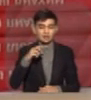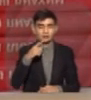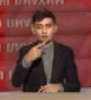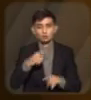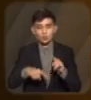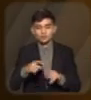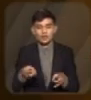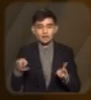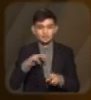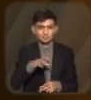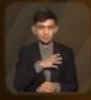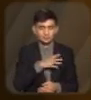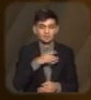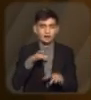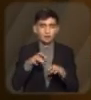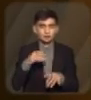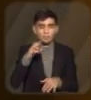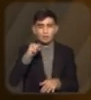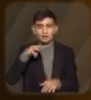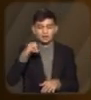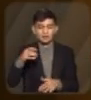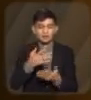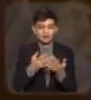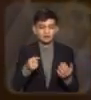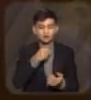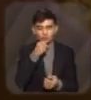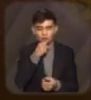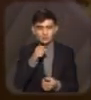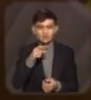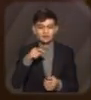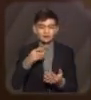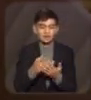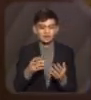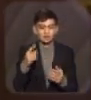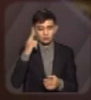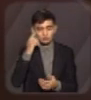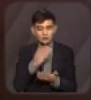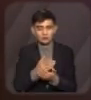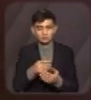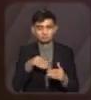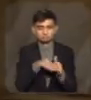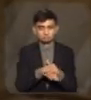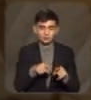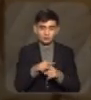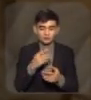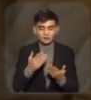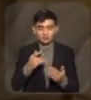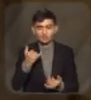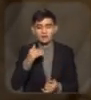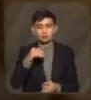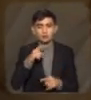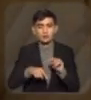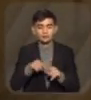певца сохранился компьютер Батырхана Шукенова с архивом звукозаписей. Сейчас семья директора фонда временно разместилась у